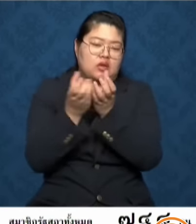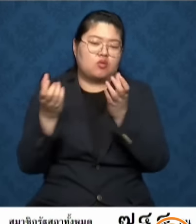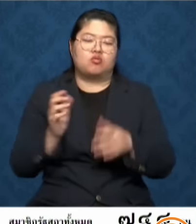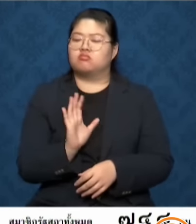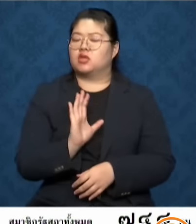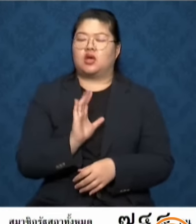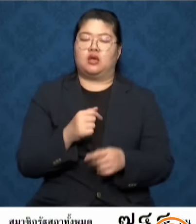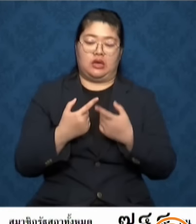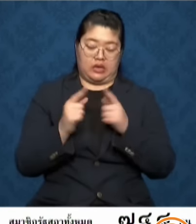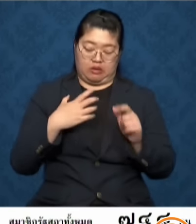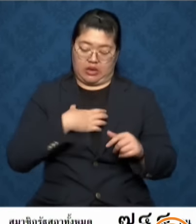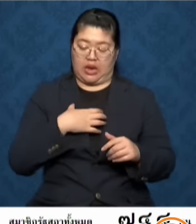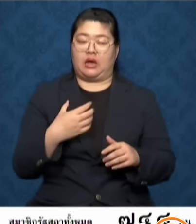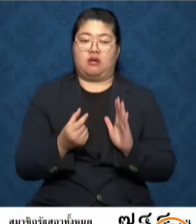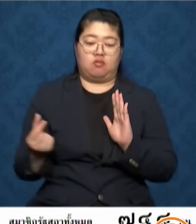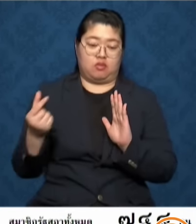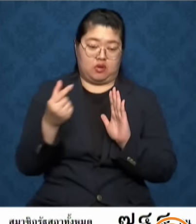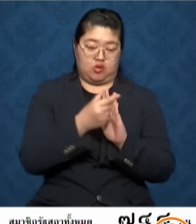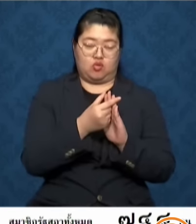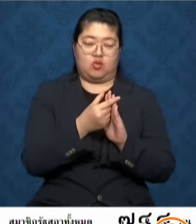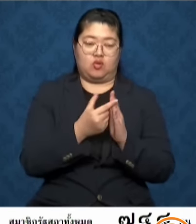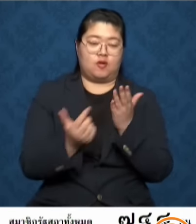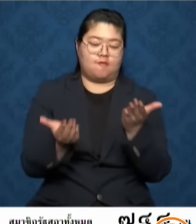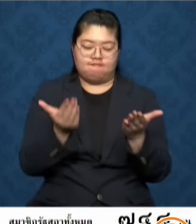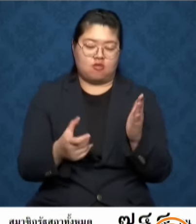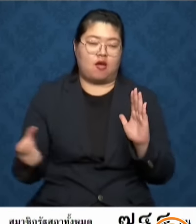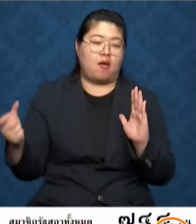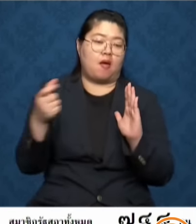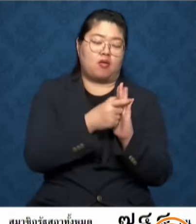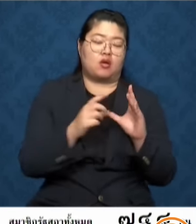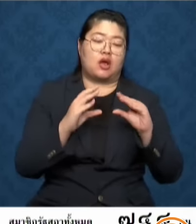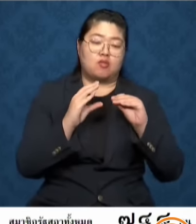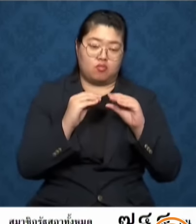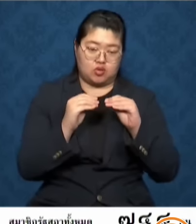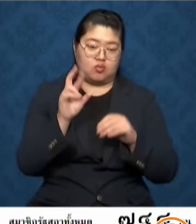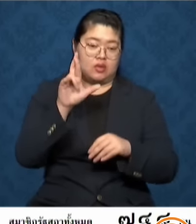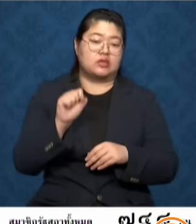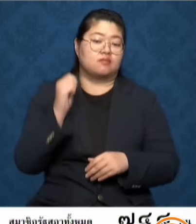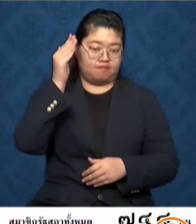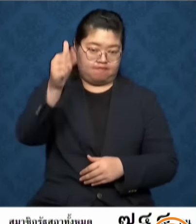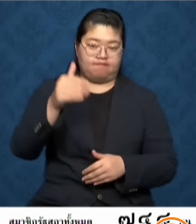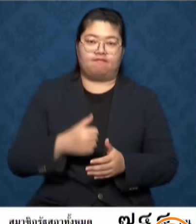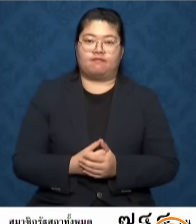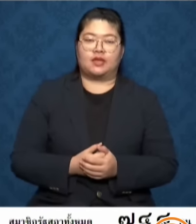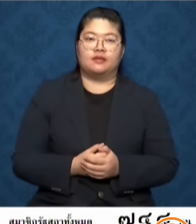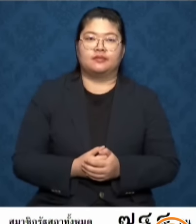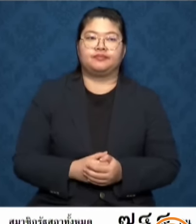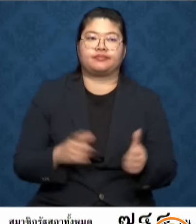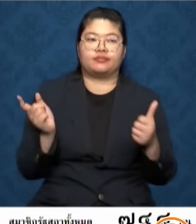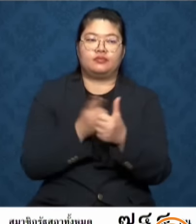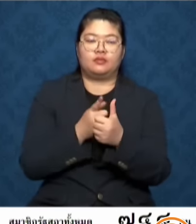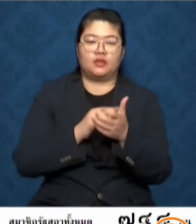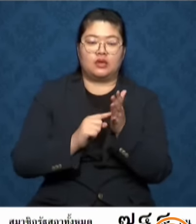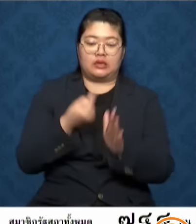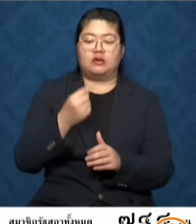สิใจบรรจุแก้กขรตlekดกลาวเข้าสู่ระเบยววระรั zeitการประชุมรั fifth Bakerขอเร่ตนครั